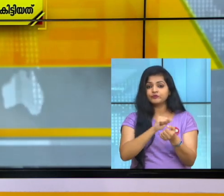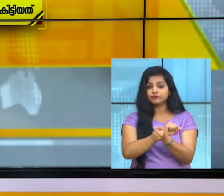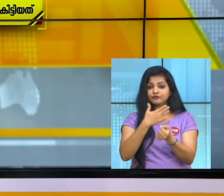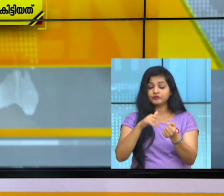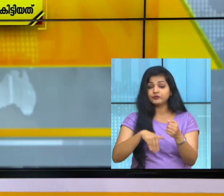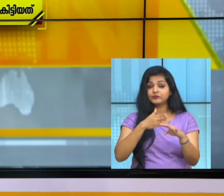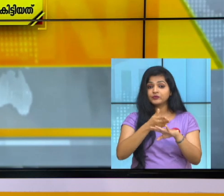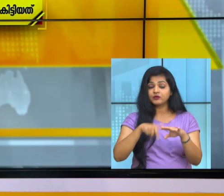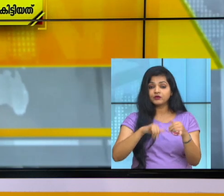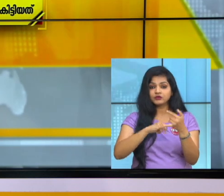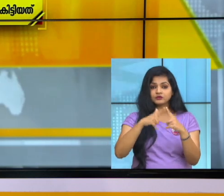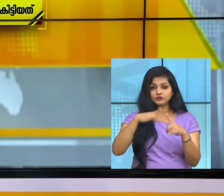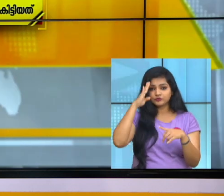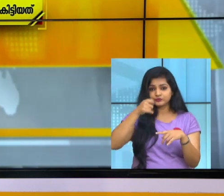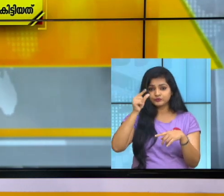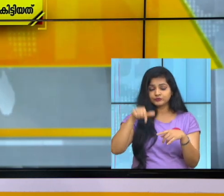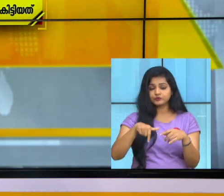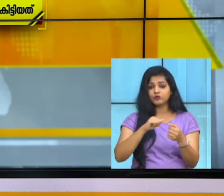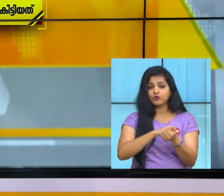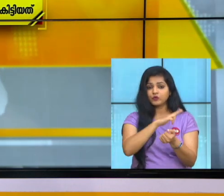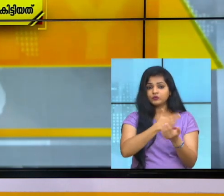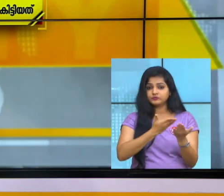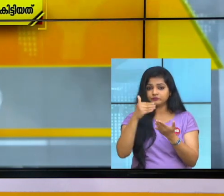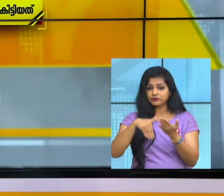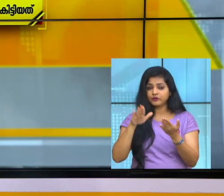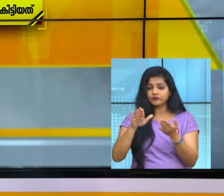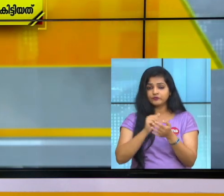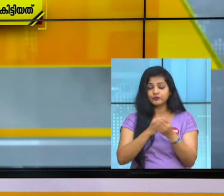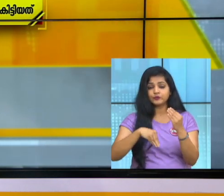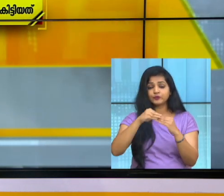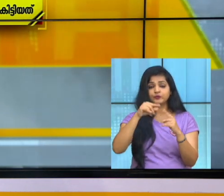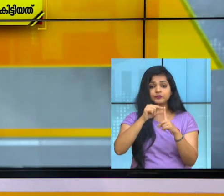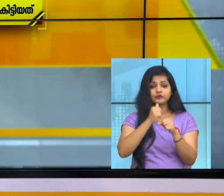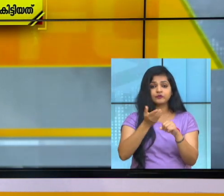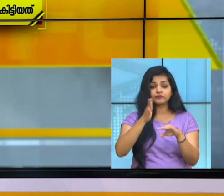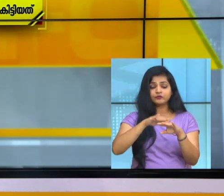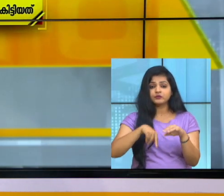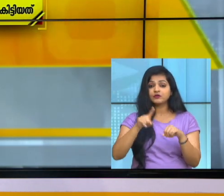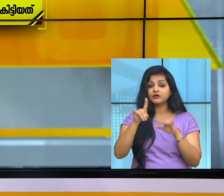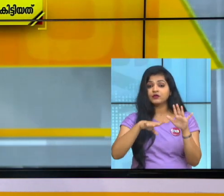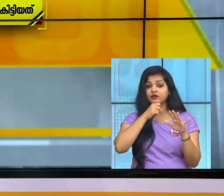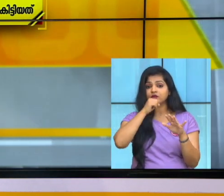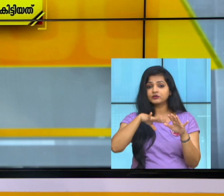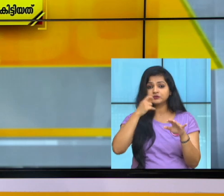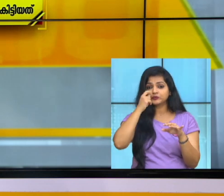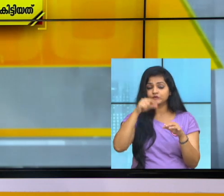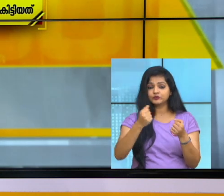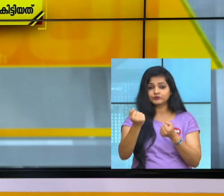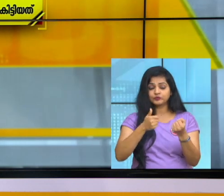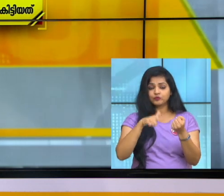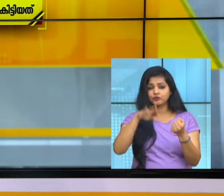SI ചികിത്സയിലാണ്. വിവരങ്ങളുമായി നിഖിൽ പ്രമേഷ് ചേരുന്നുണ്ട് പാലക്കാട്ട് നിന്ന്. നിഖിൽ, 19-കാരനാണ് വാഹനം ഓടിച്ചത്.